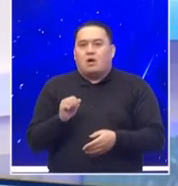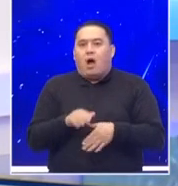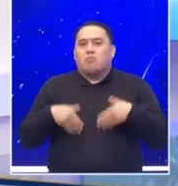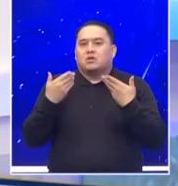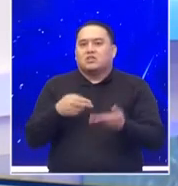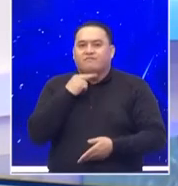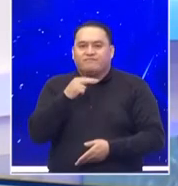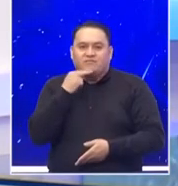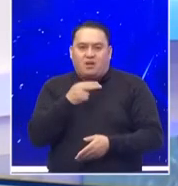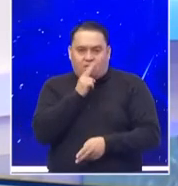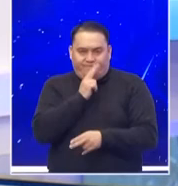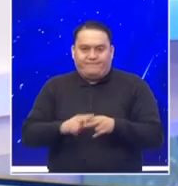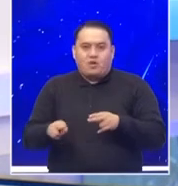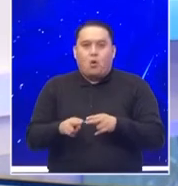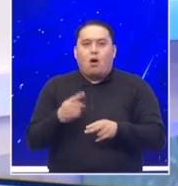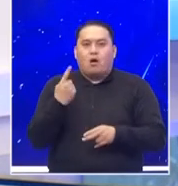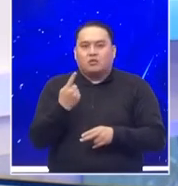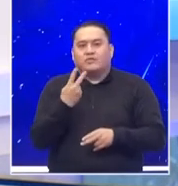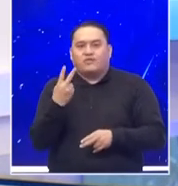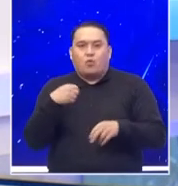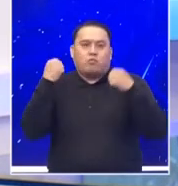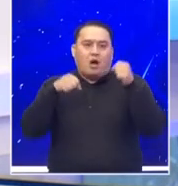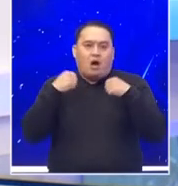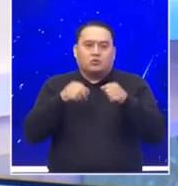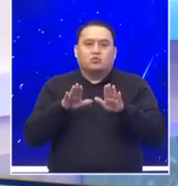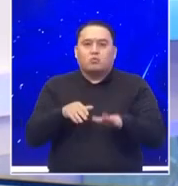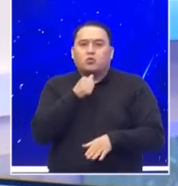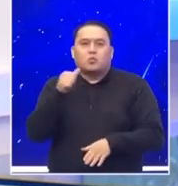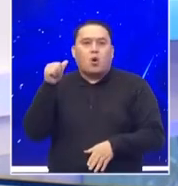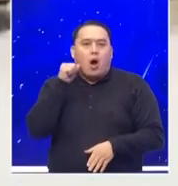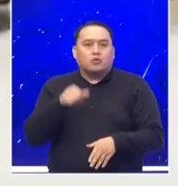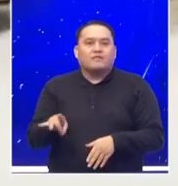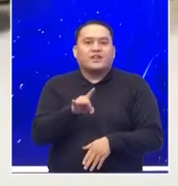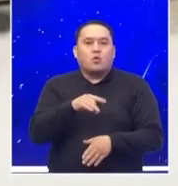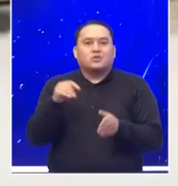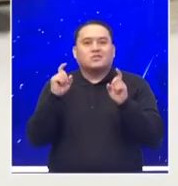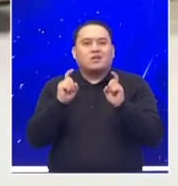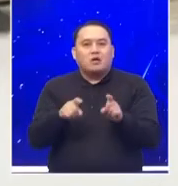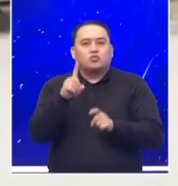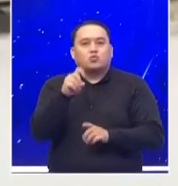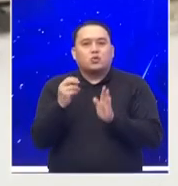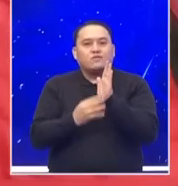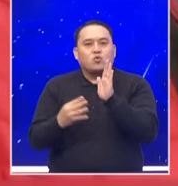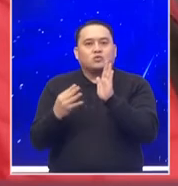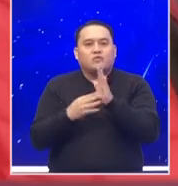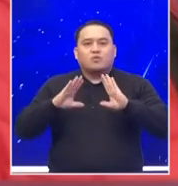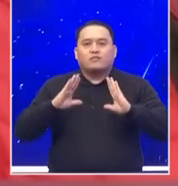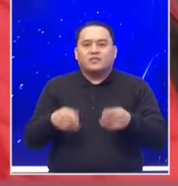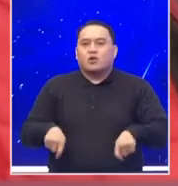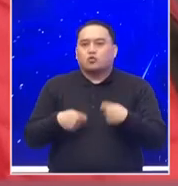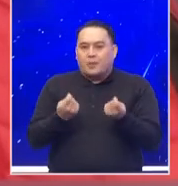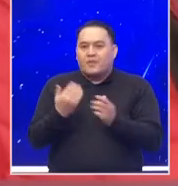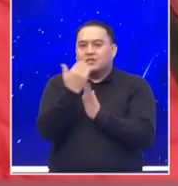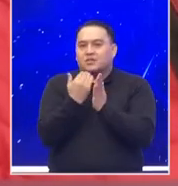внимание на исчезновение одного двух баранов только за прошлый год в регионе зарегистрировали 190 подобных правонарушений